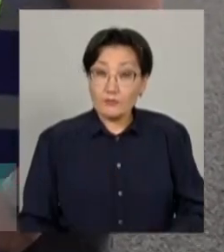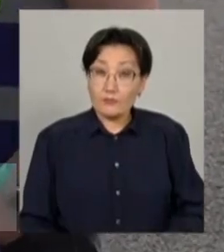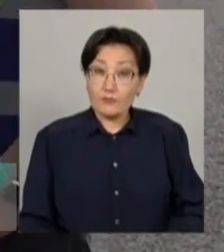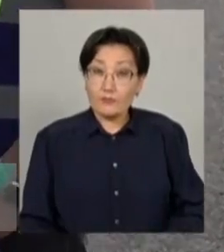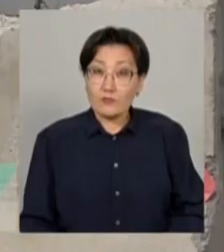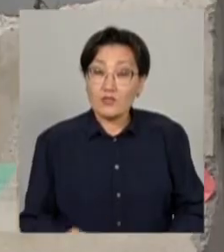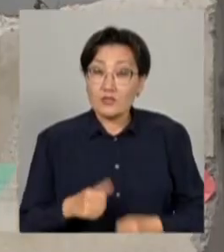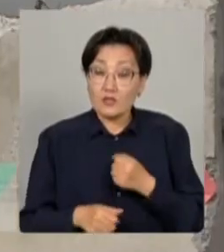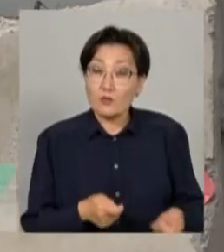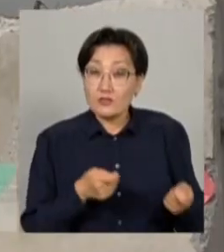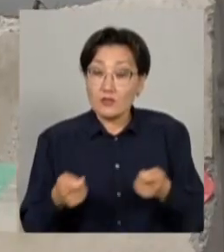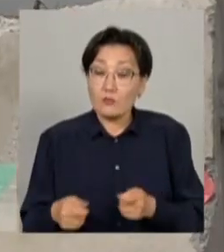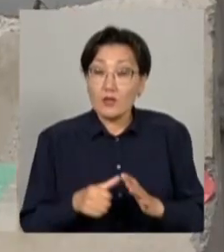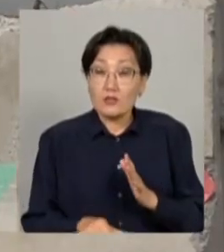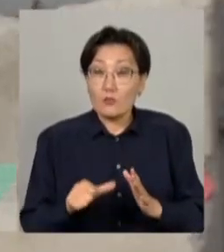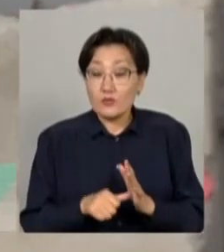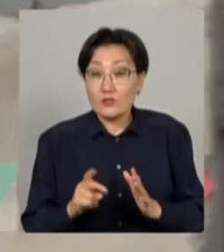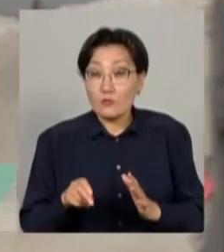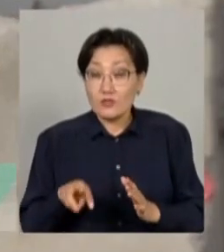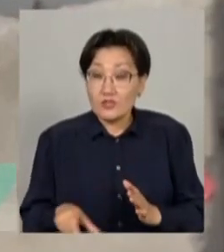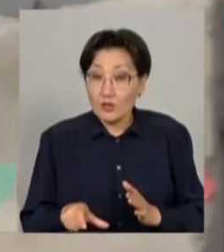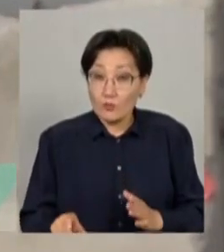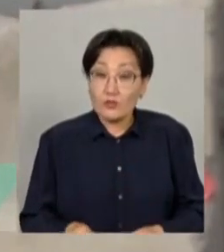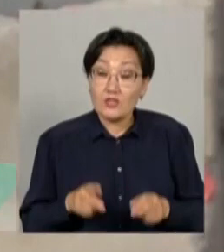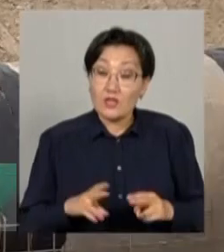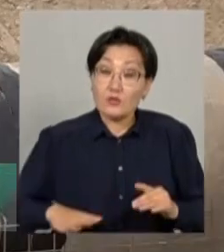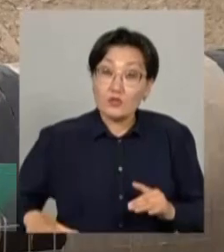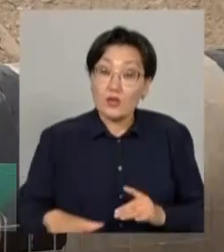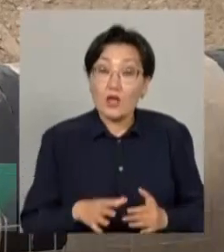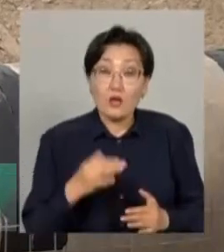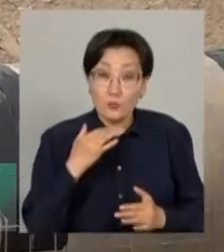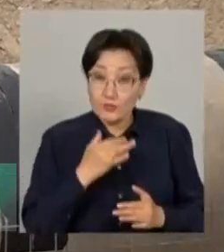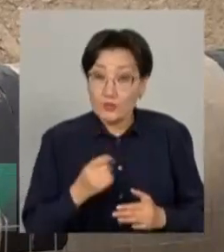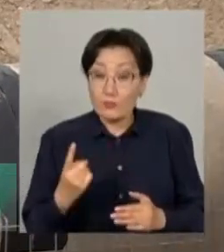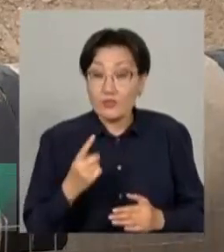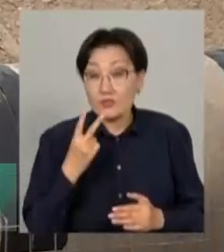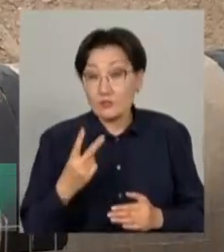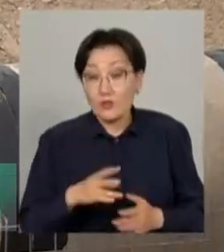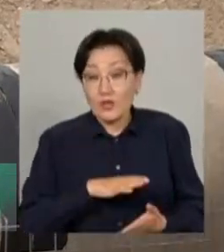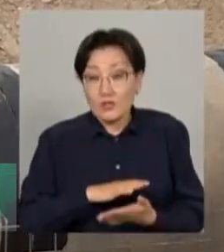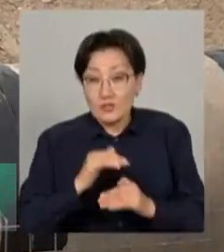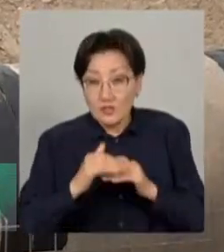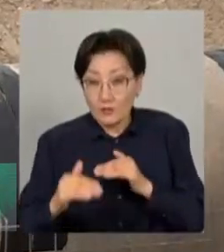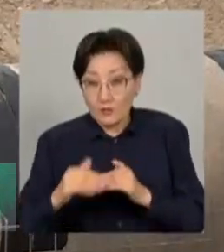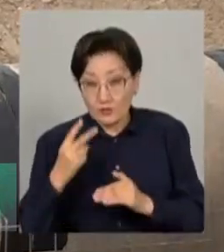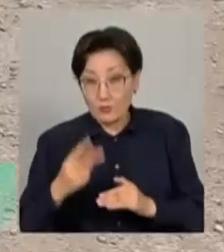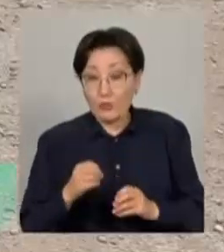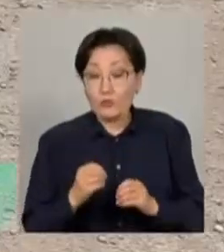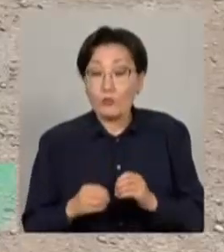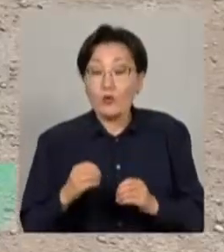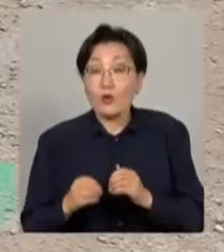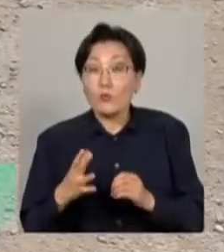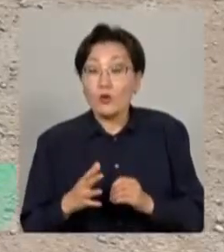атты. 66 шақырым болатын күре жолдың қауіпті аймақтары әлі көп. Бір қарағанда тегіс болып көрінгенімен 10-15